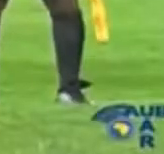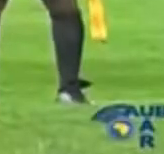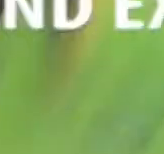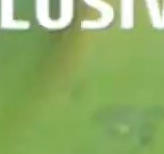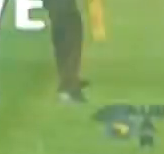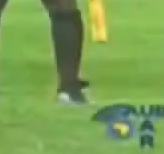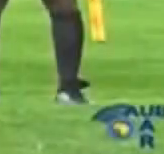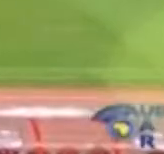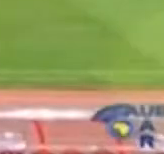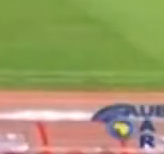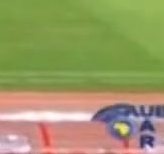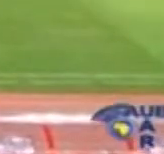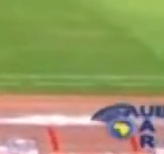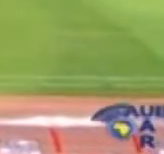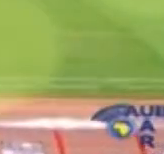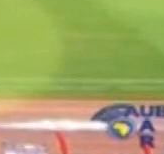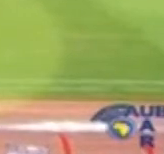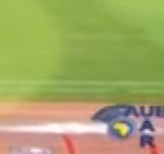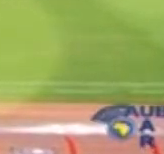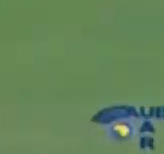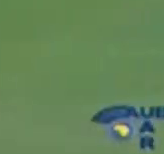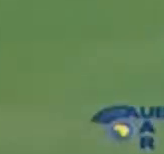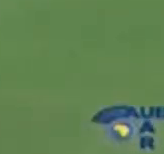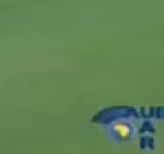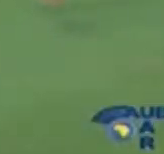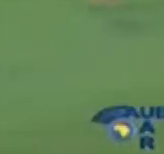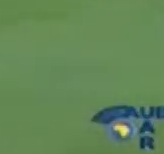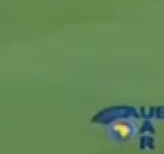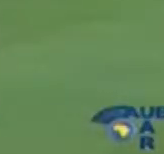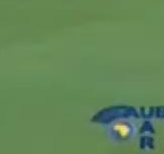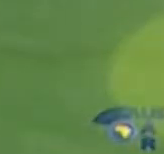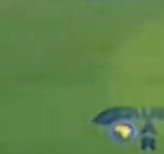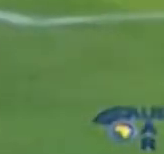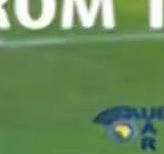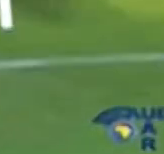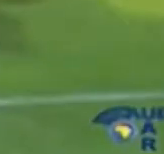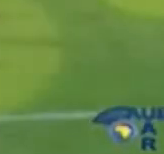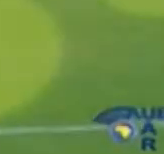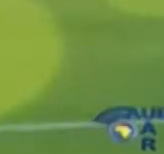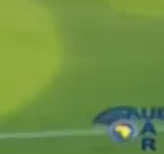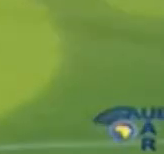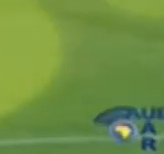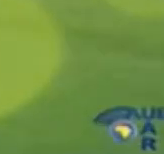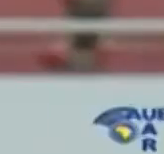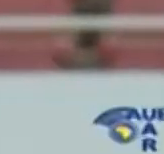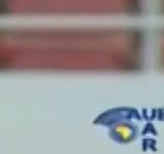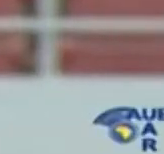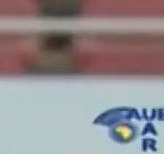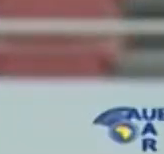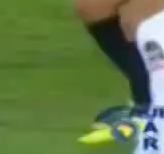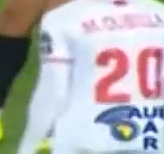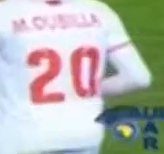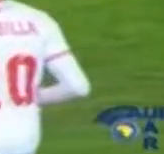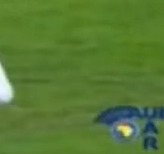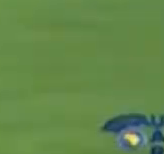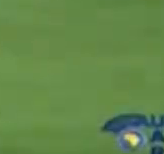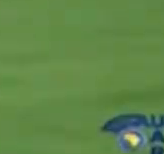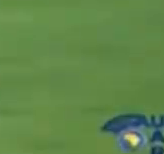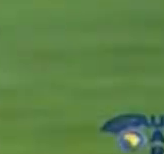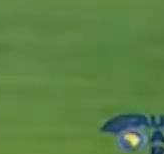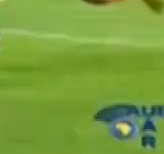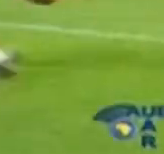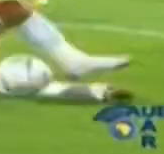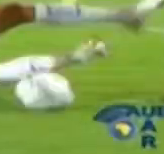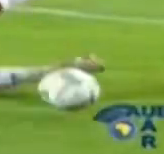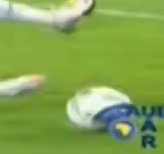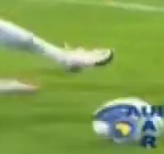The CAF Confederation Cup final live and exclusive on KBC Channel 1 this Sunday, the 25th of October